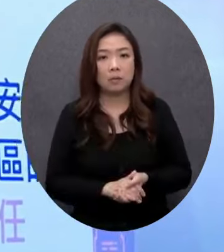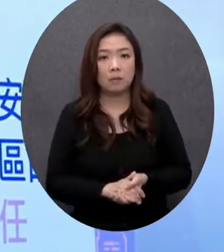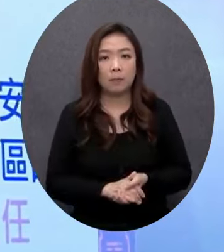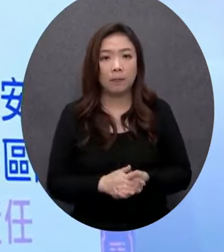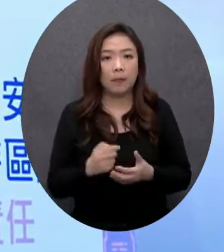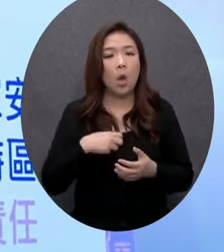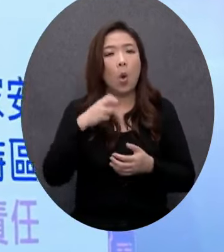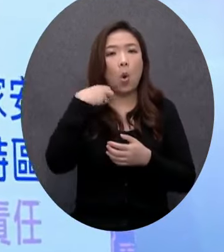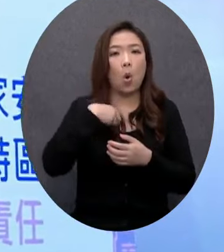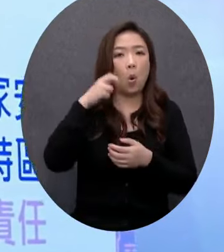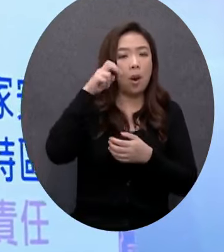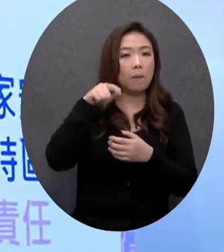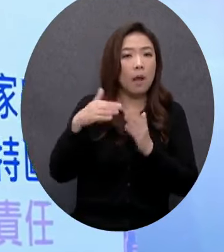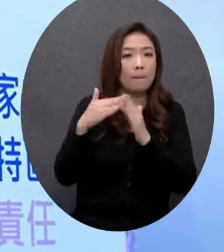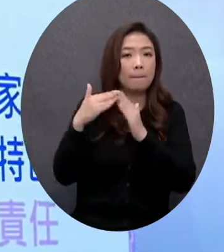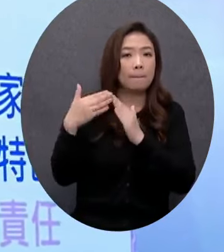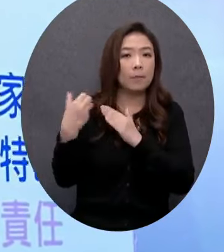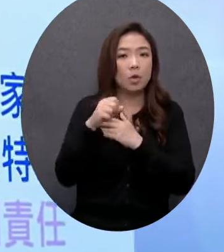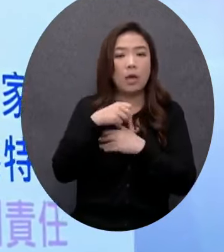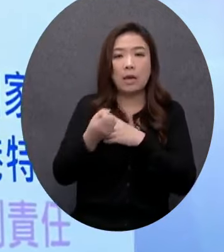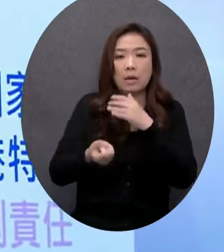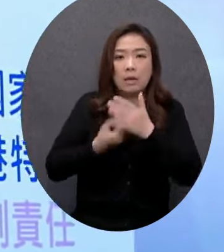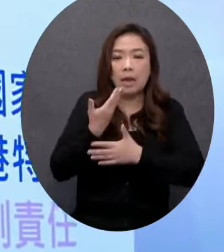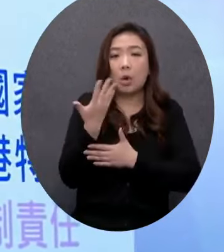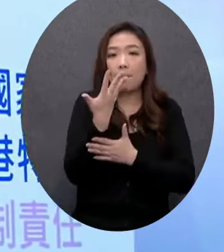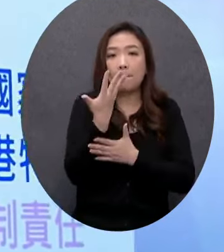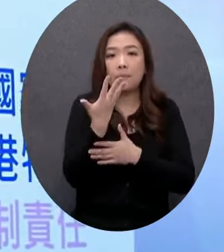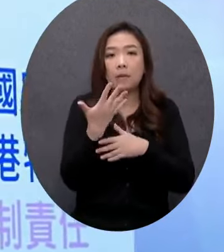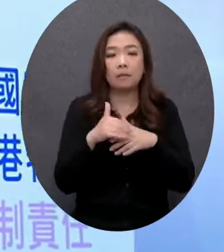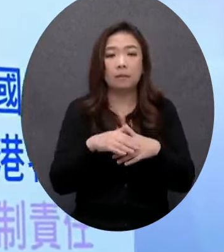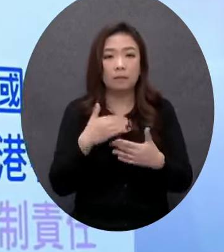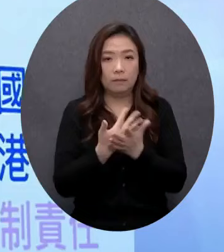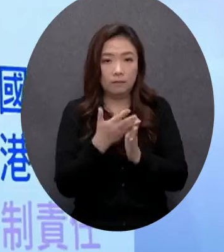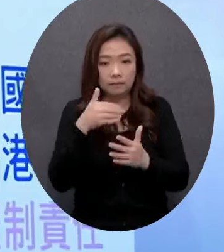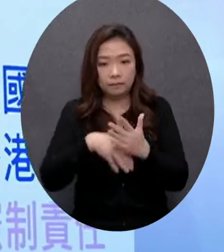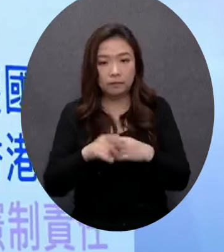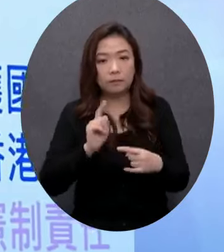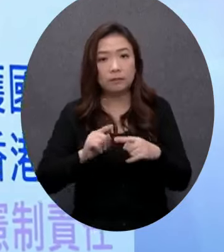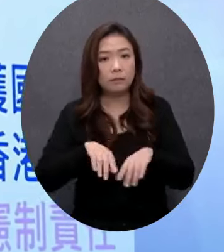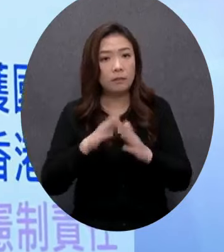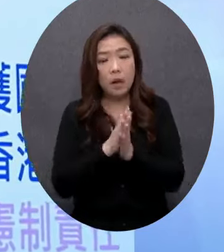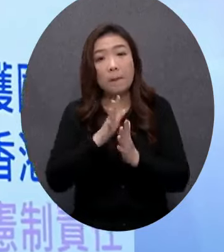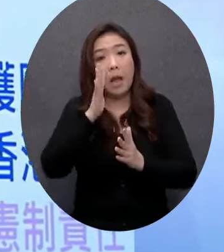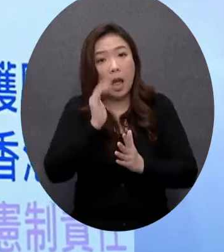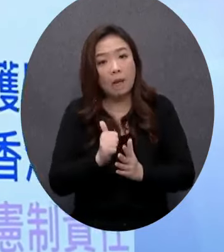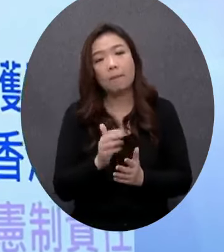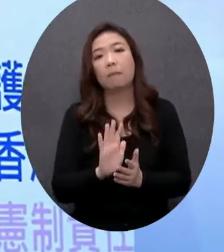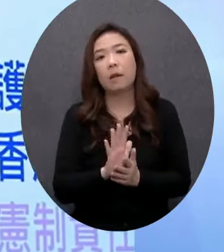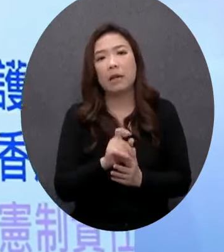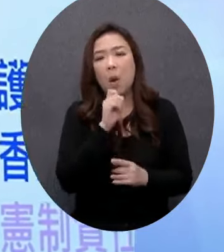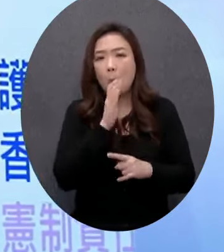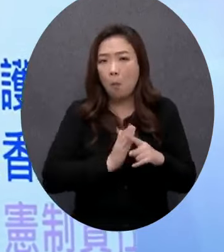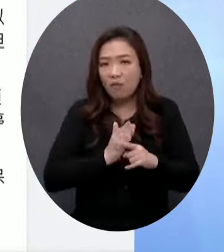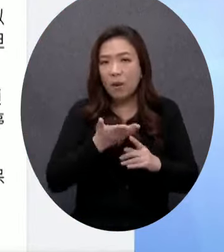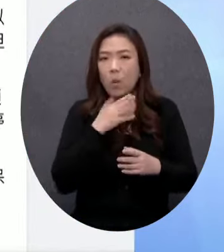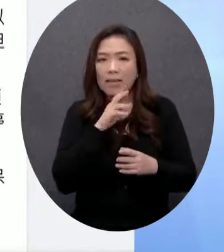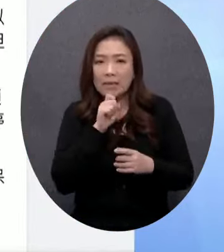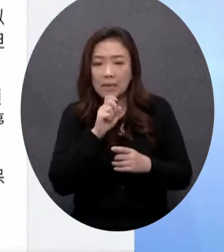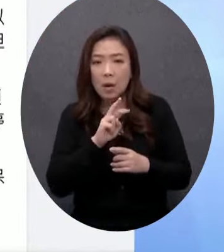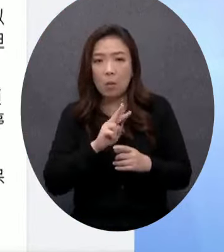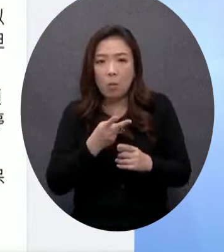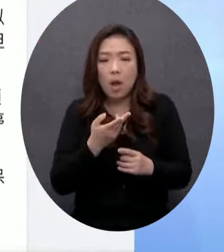長所提的五點上面都有很多地方其實不是那麼完全正確，或者甚至有些地方可能扭曲了都不頂添。